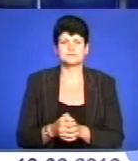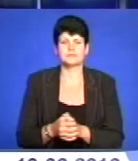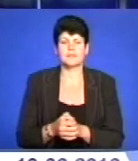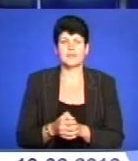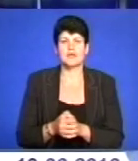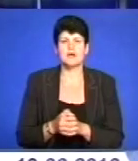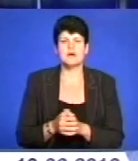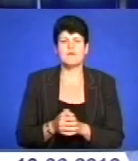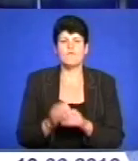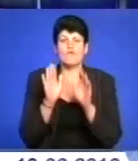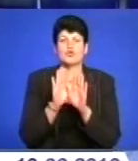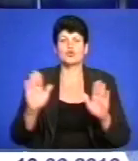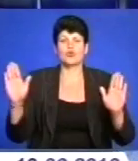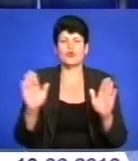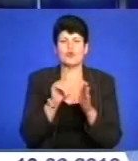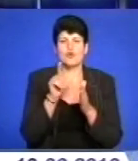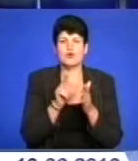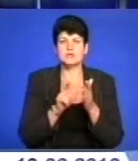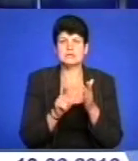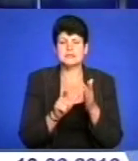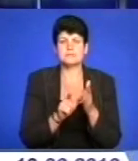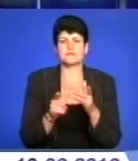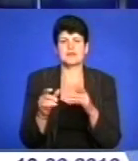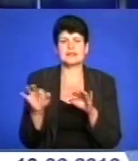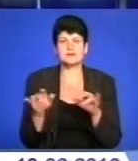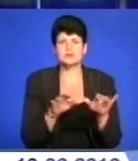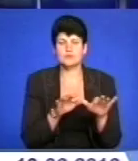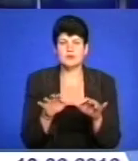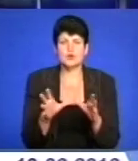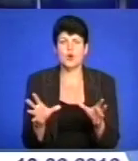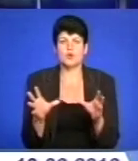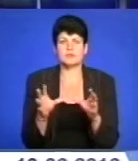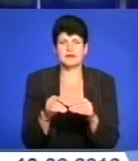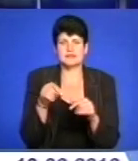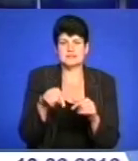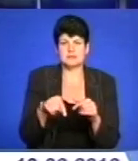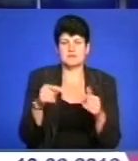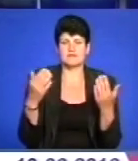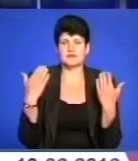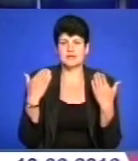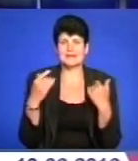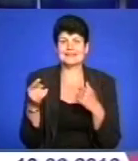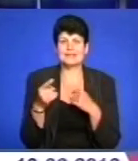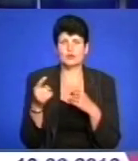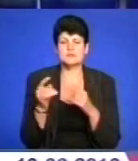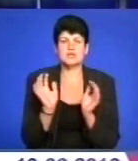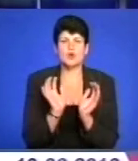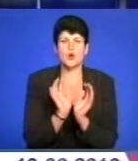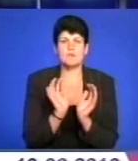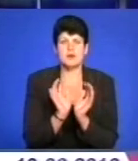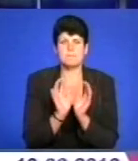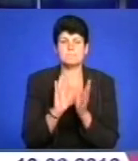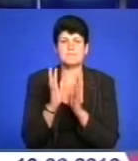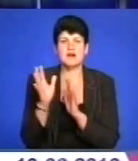Фольклорні колективи, ансамблі автентичного танцю та народних інструментів об'єднало цими вихідними свято «Тернопільські обереги». У